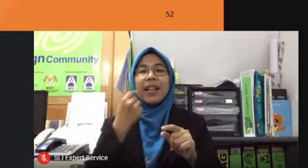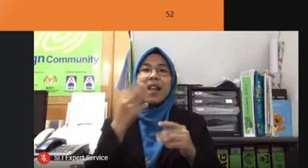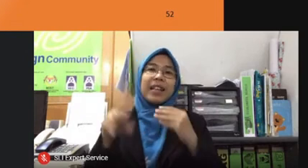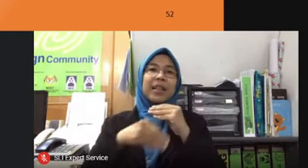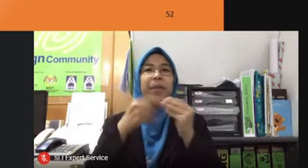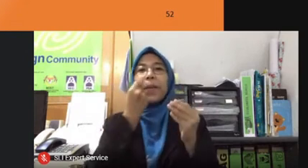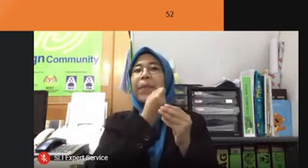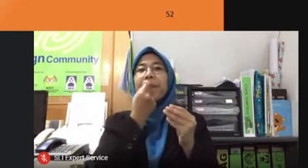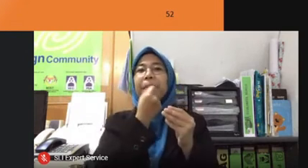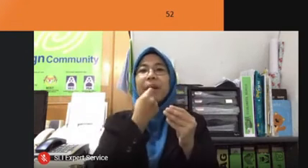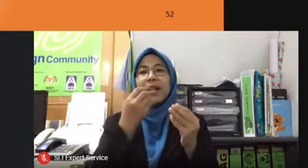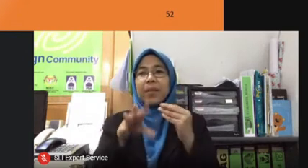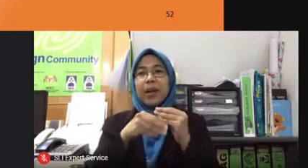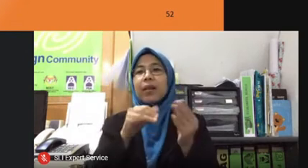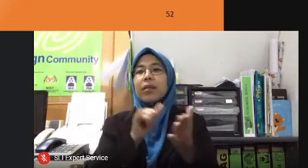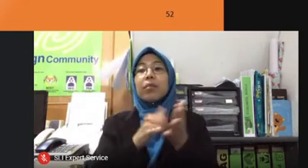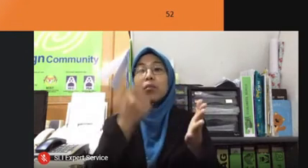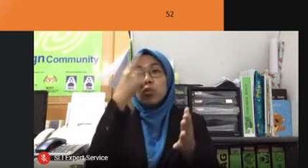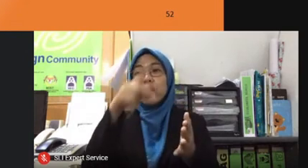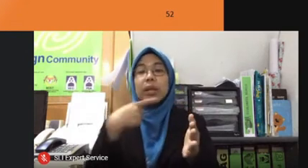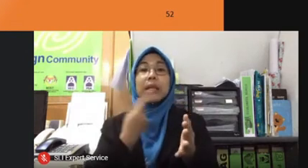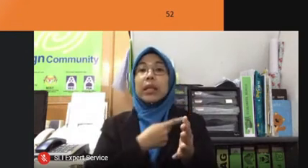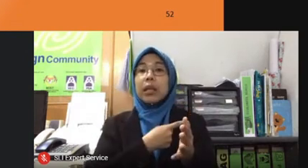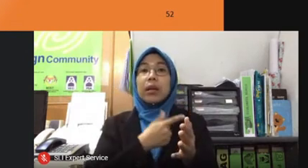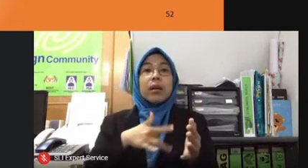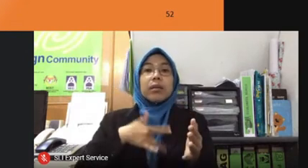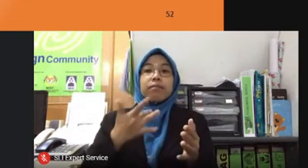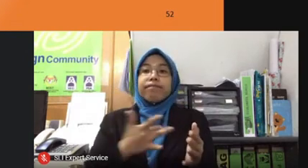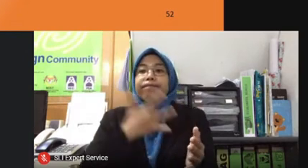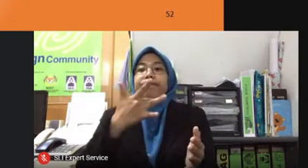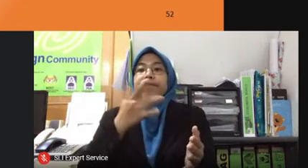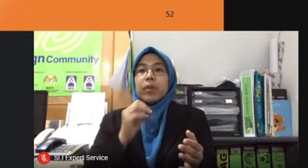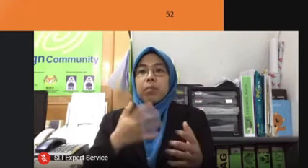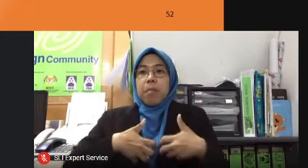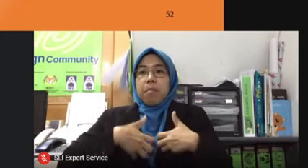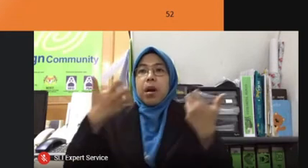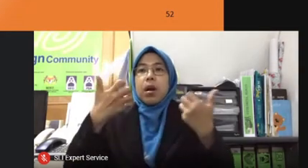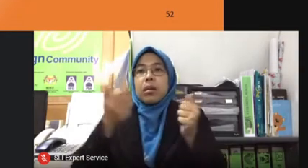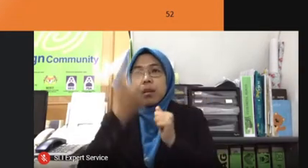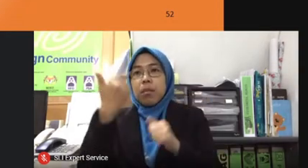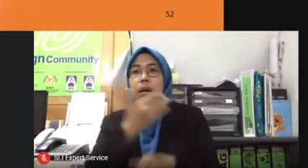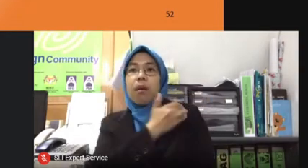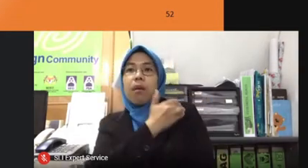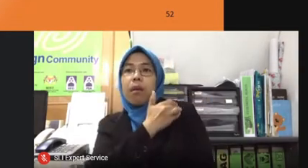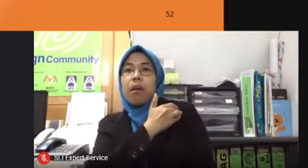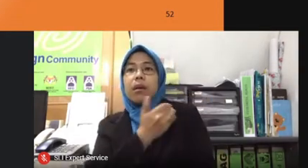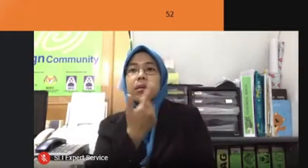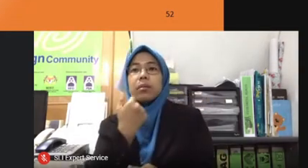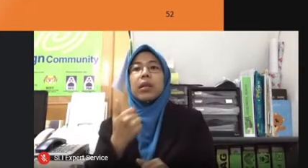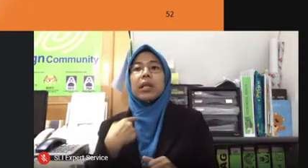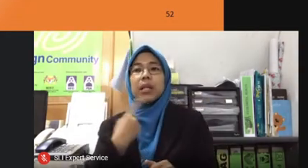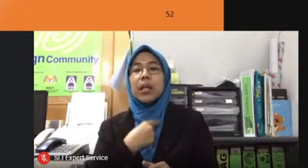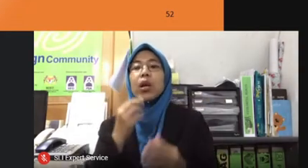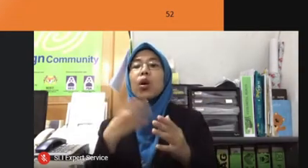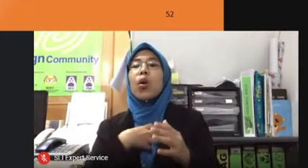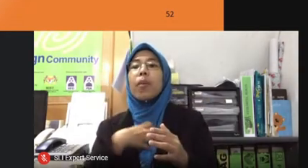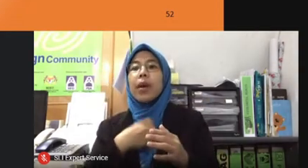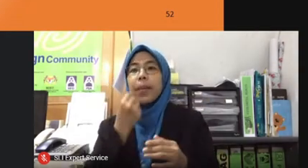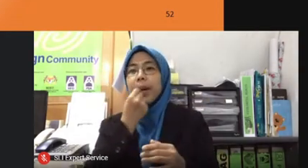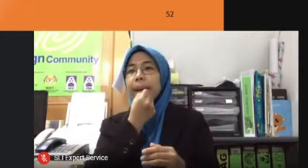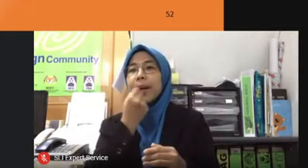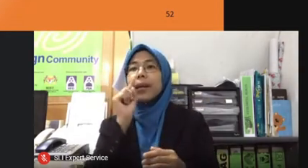lah lipstick aku. Macam tu, supaya kita taklah, tiba-tiba kita rasa macam nak marah dengan orang tu sebab hanya semata-mata dia komen tentang lipstick